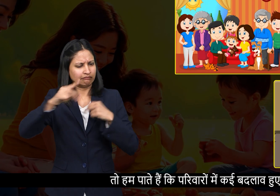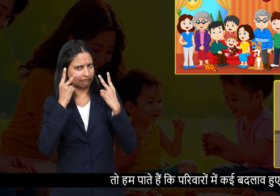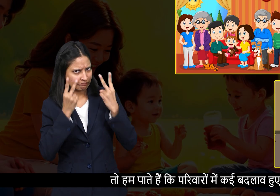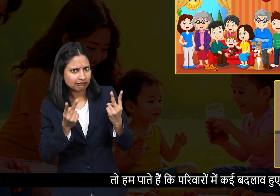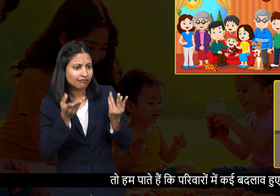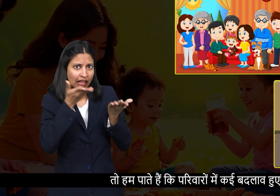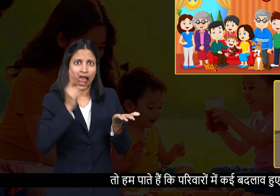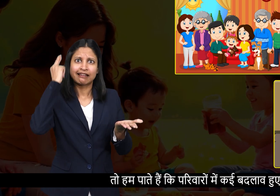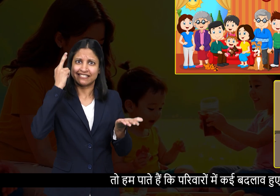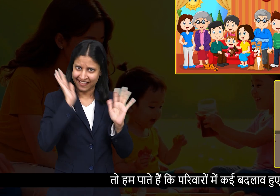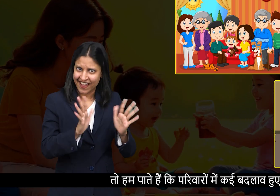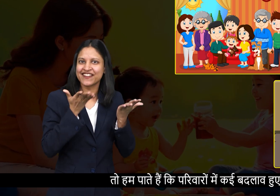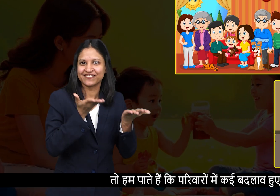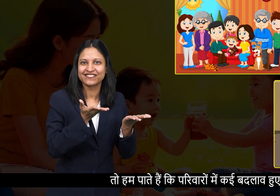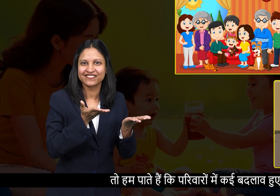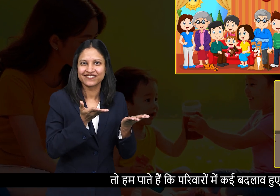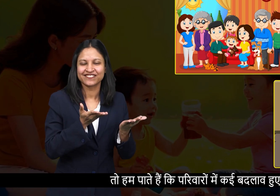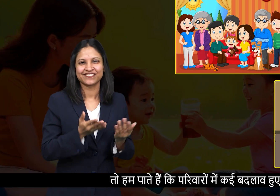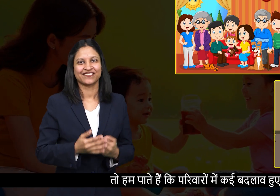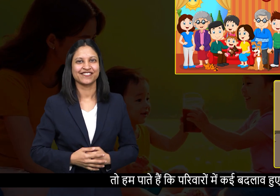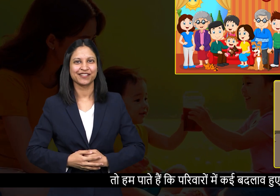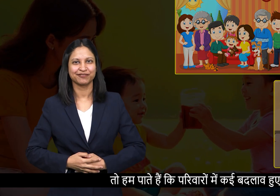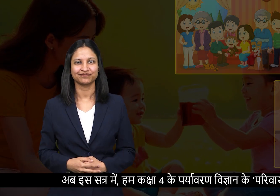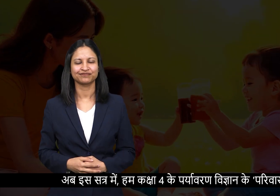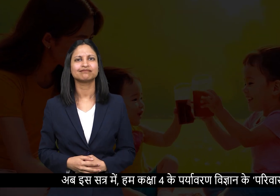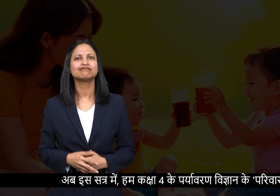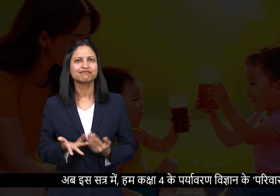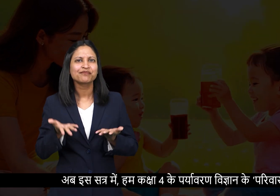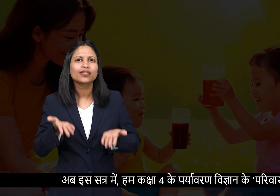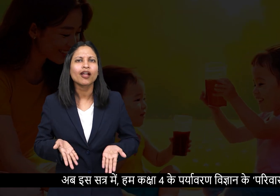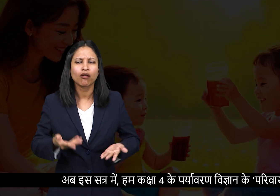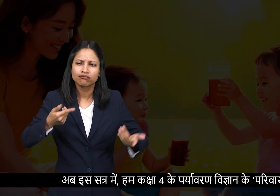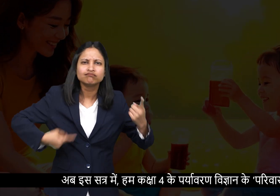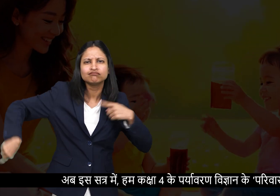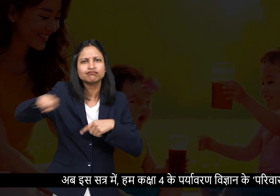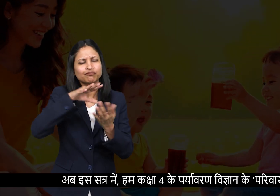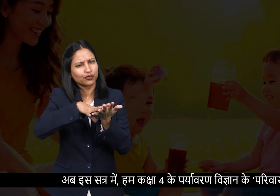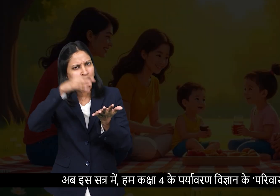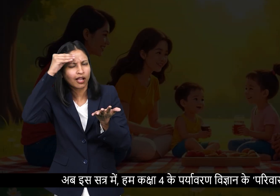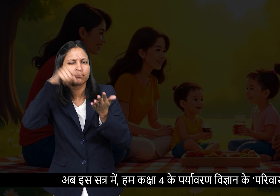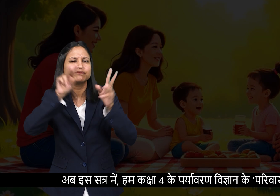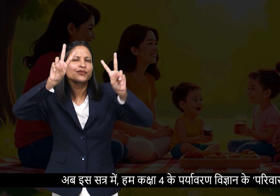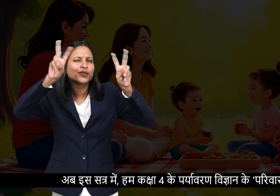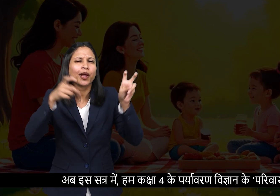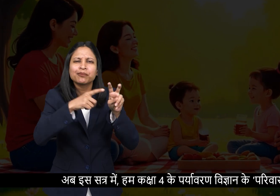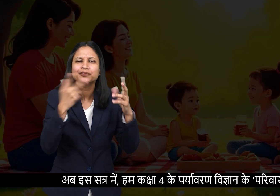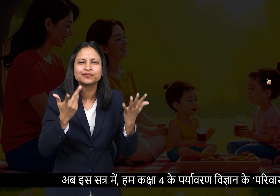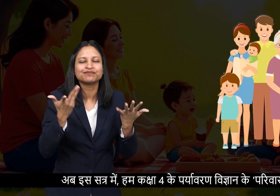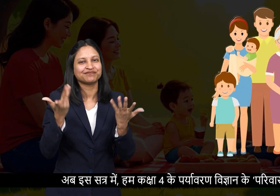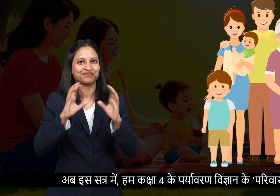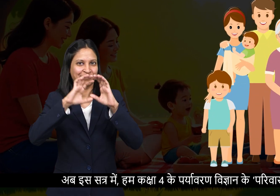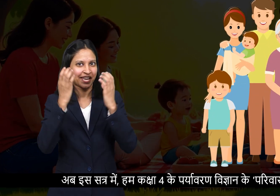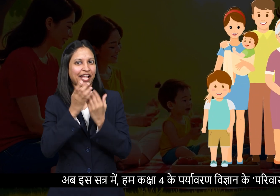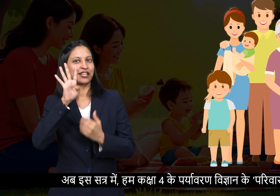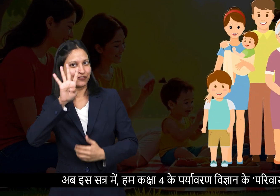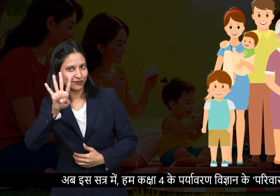कि परिवारों में कई बदलाव हुए हैं। अब इस सत्र में हम कक्षा चौथी के पर्यावरण